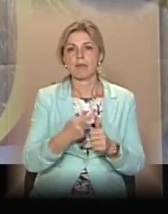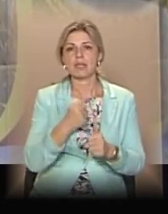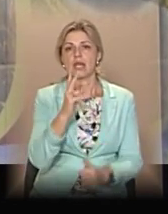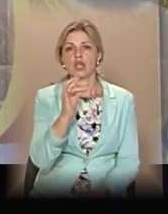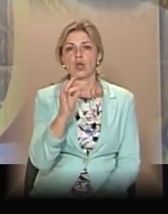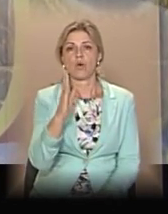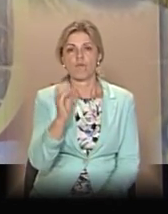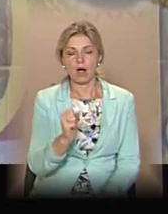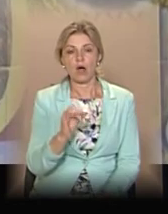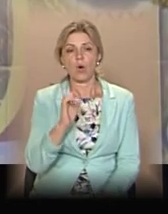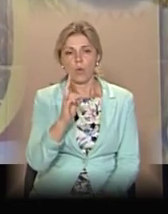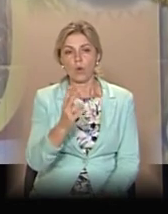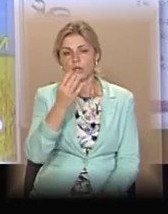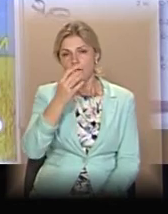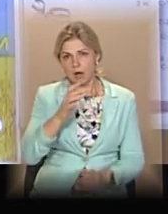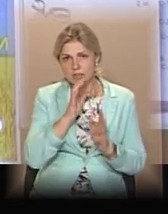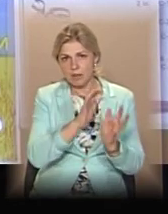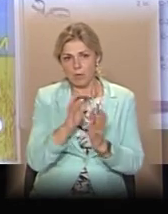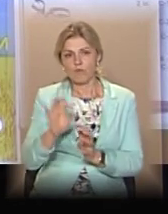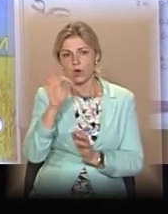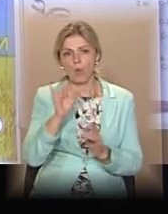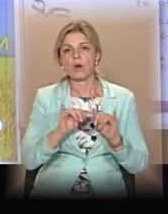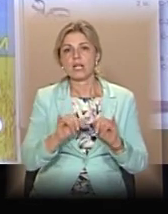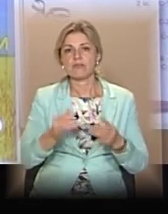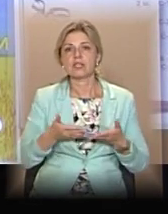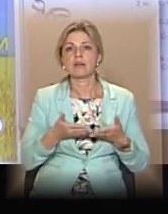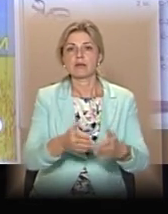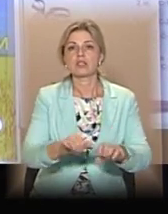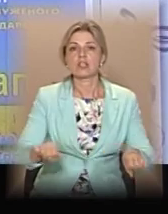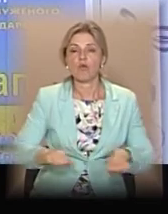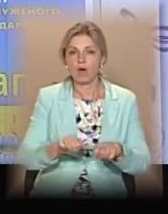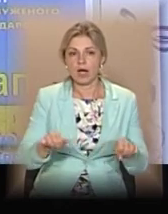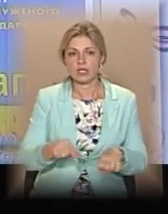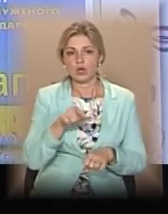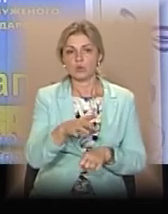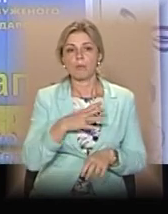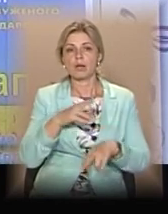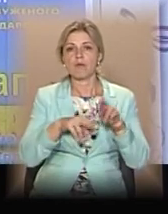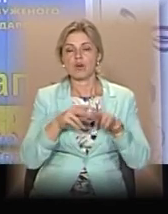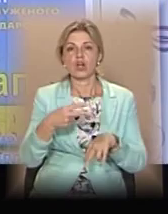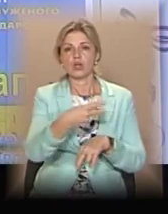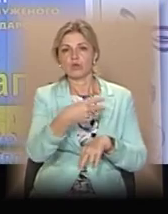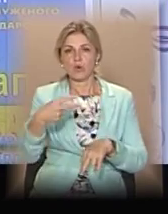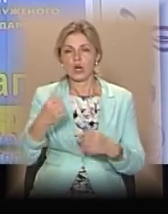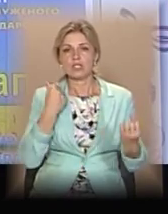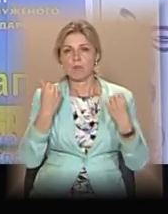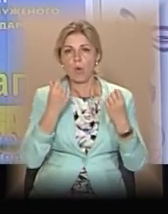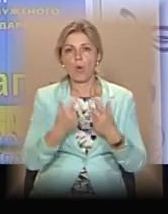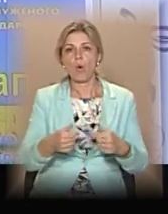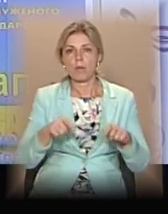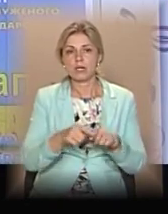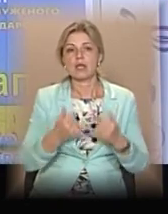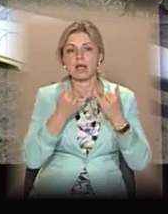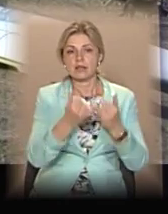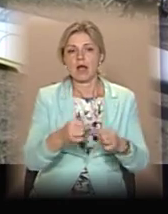Рябошапки. Він дбав і про розвиток веслування. На березі водосховища спорудили двоповерховий спорткомплекс та елінг для байдарок